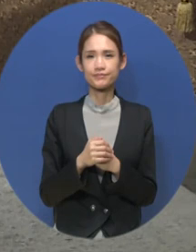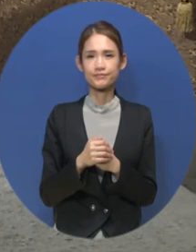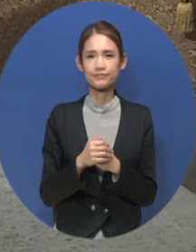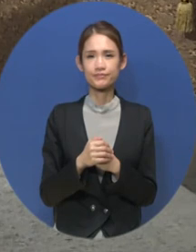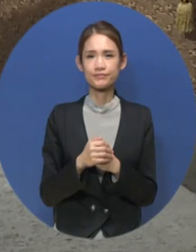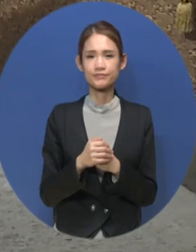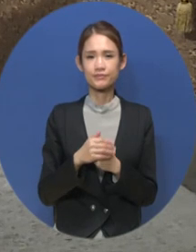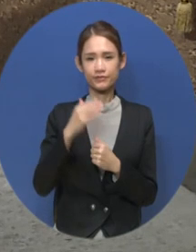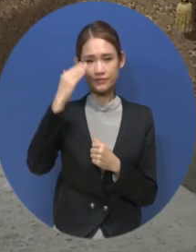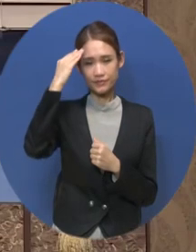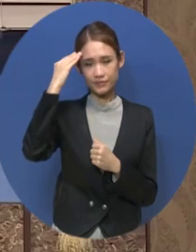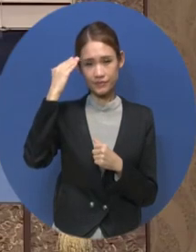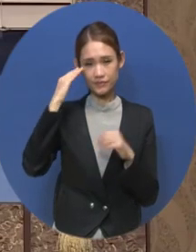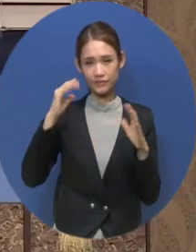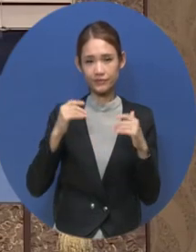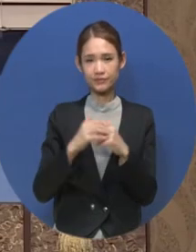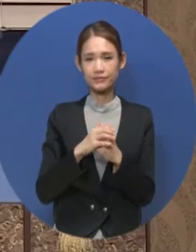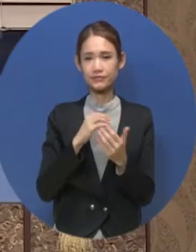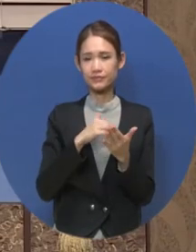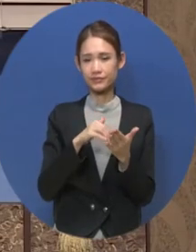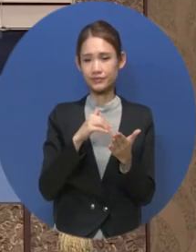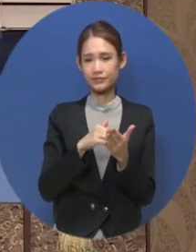우리가 대한민국이 이제 이